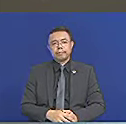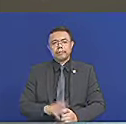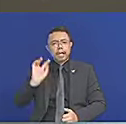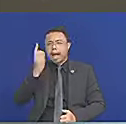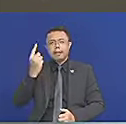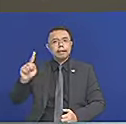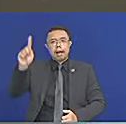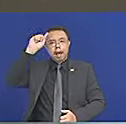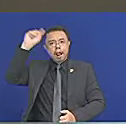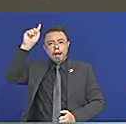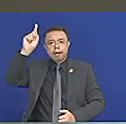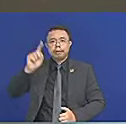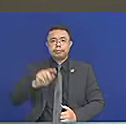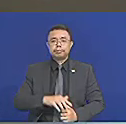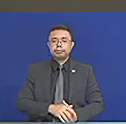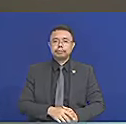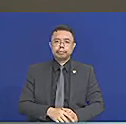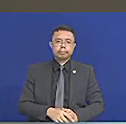Hanya Allah.